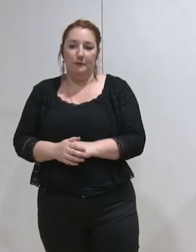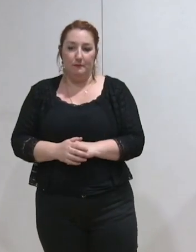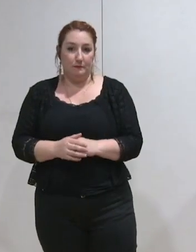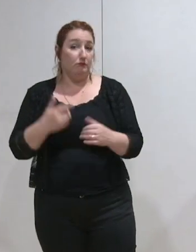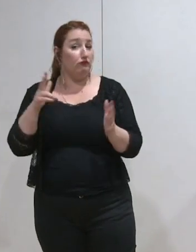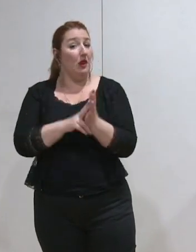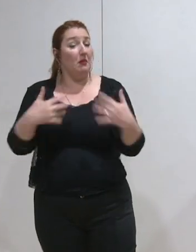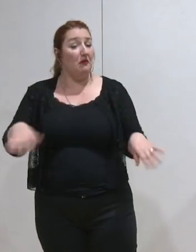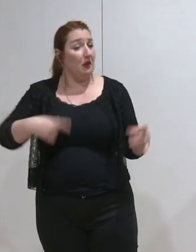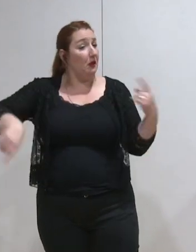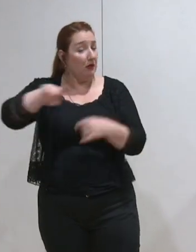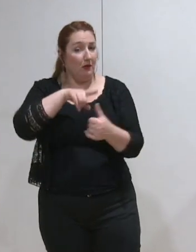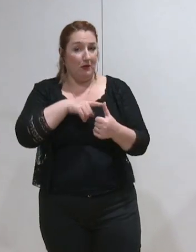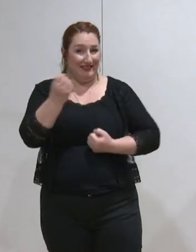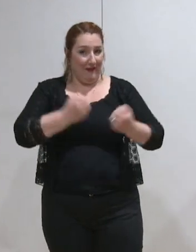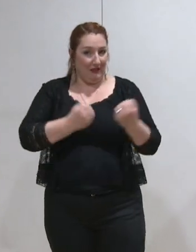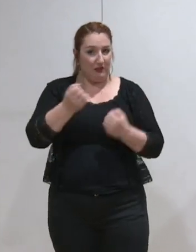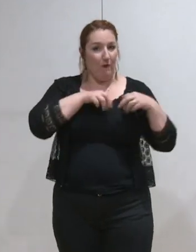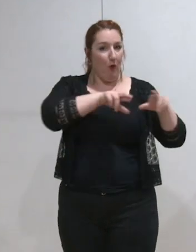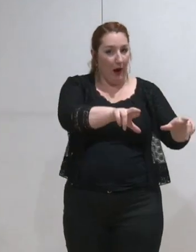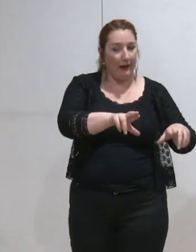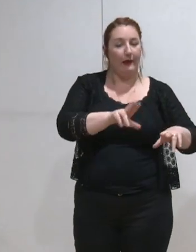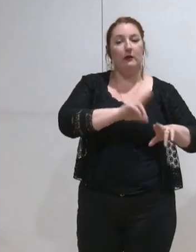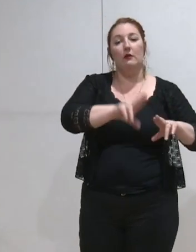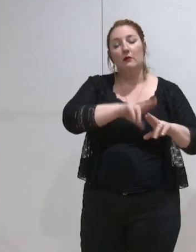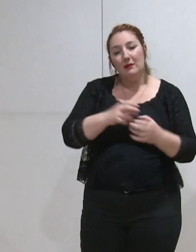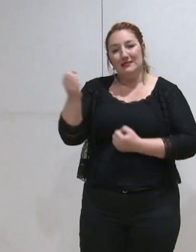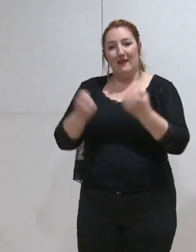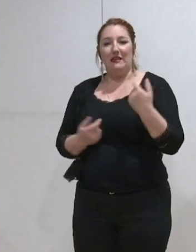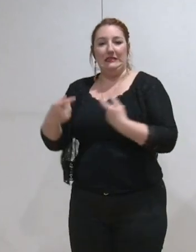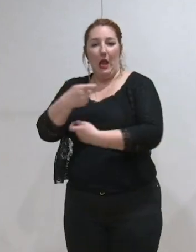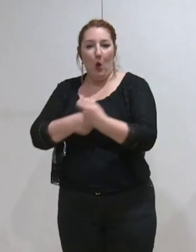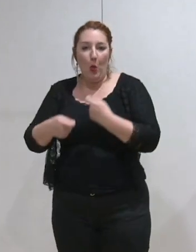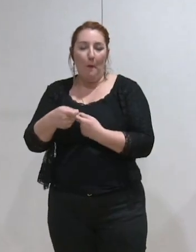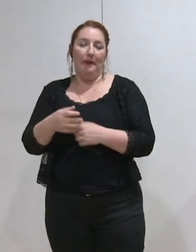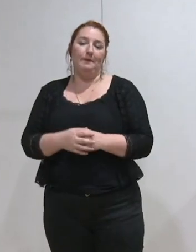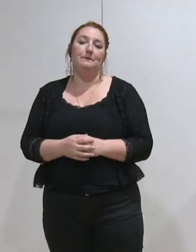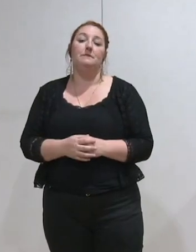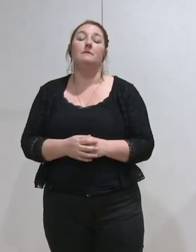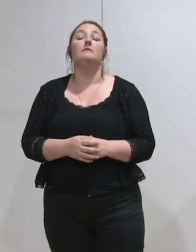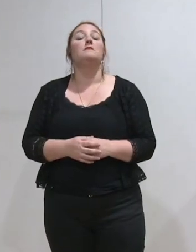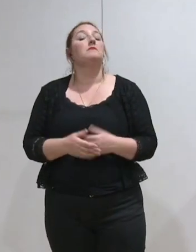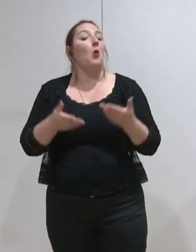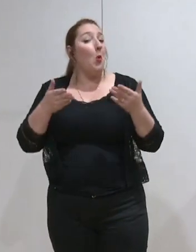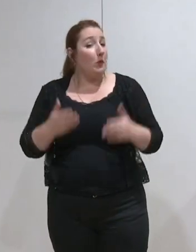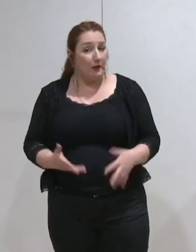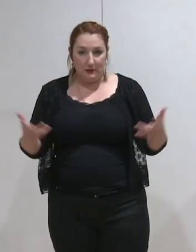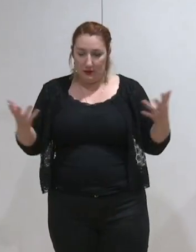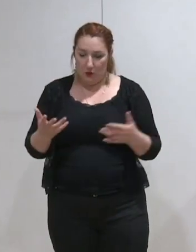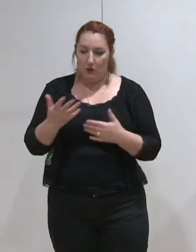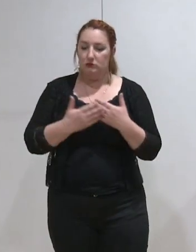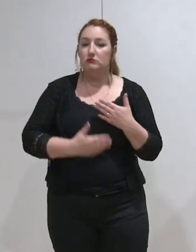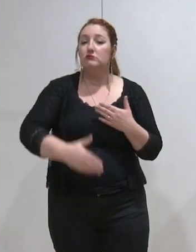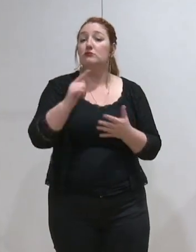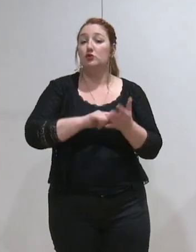les services de voirie et les services économie et de finaliser au cours de l'année 2015 le transfert des agents